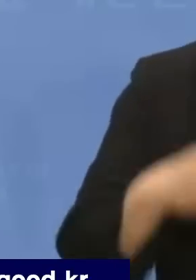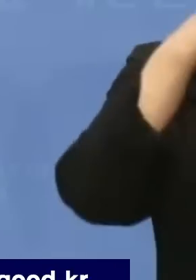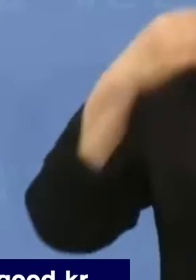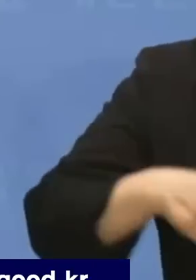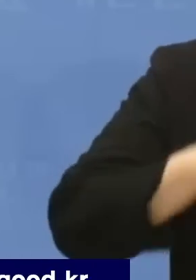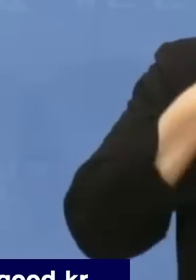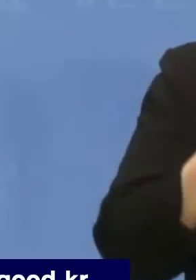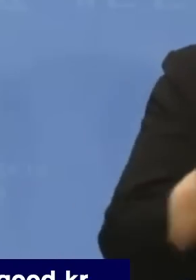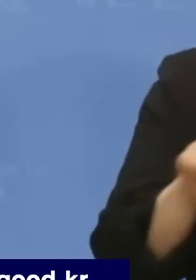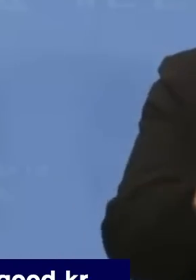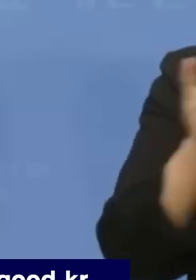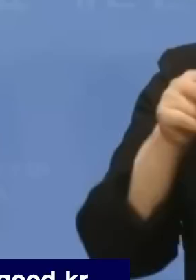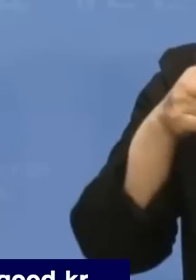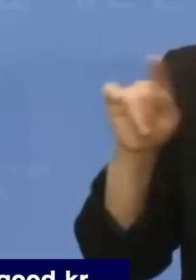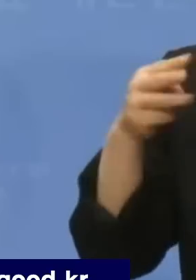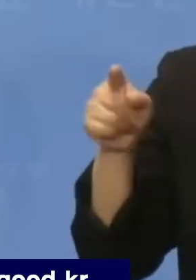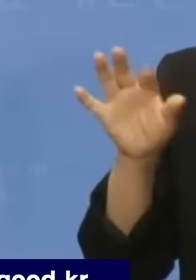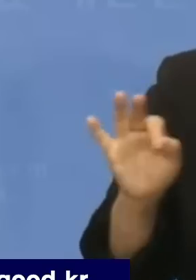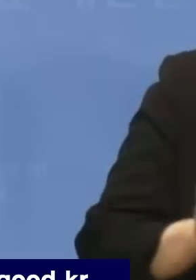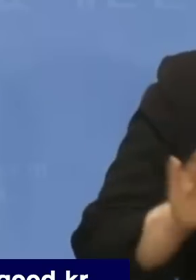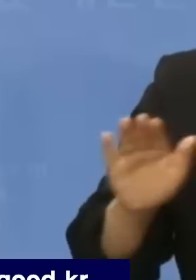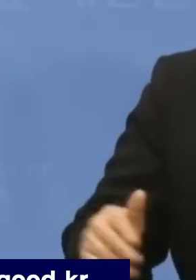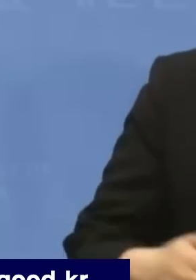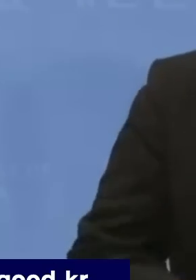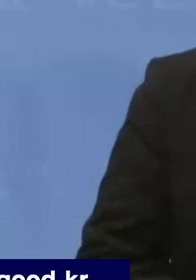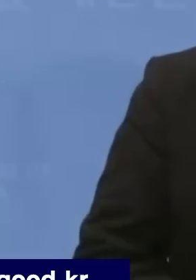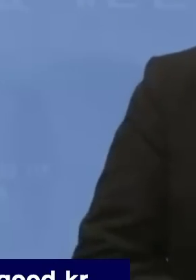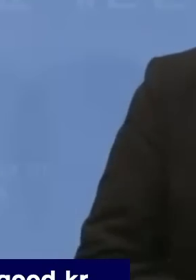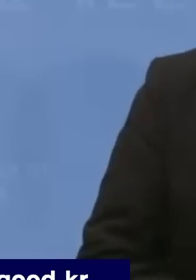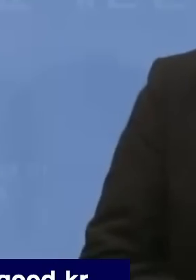정의당 대변인 이재랑입니다. 브리핑 시작하겠습니다.